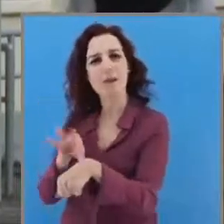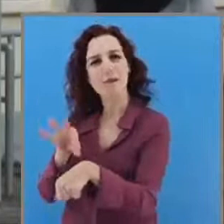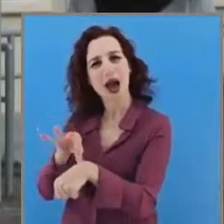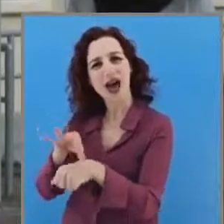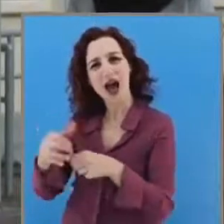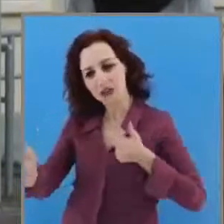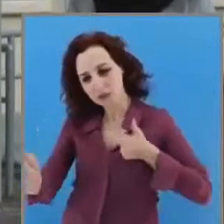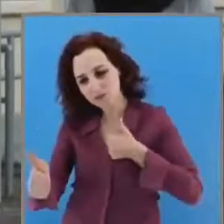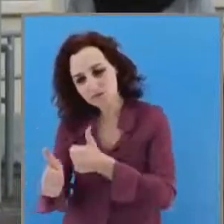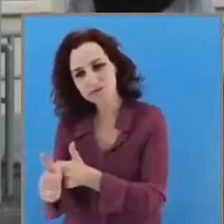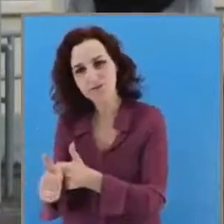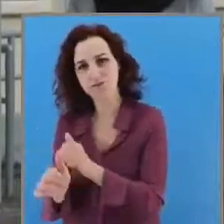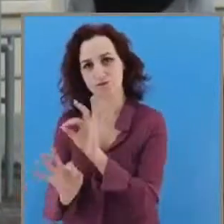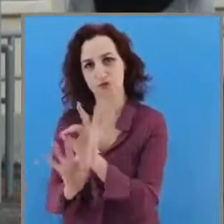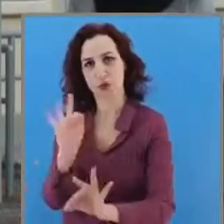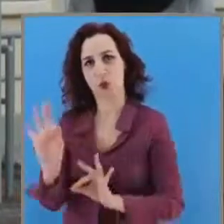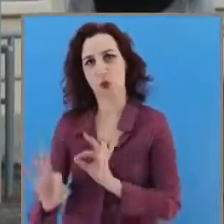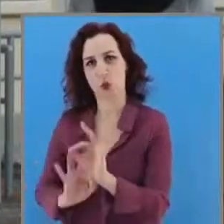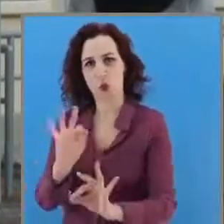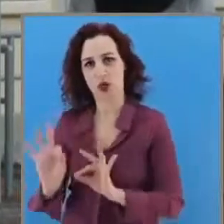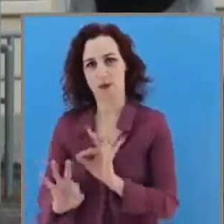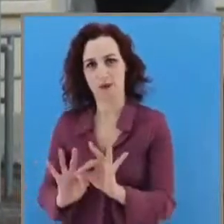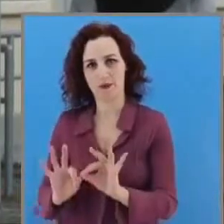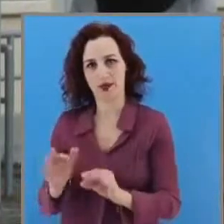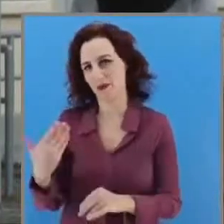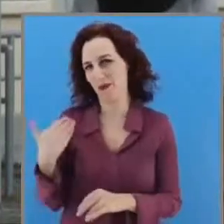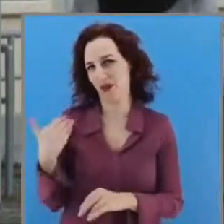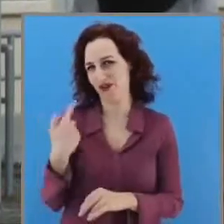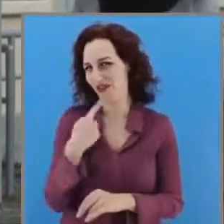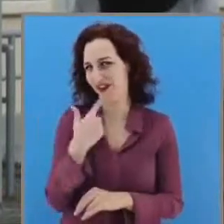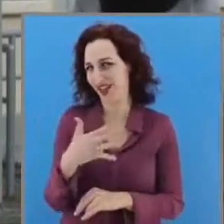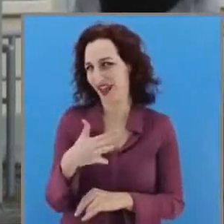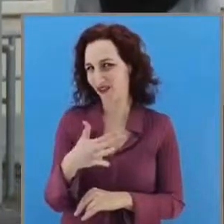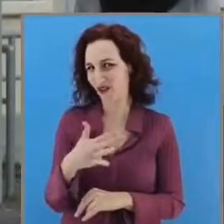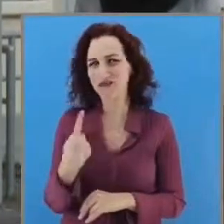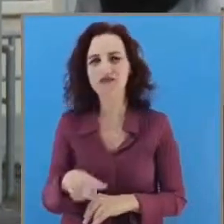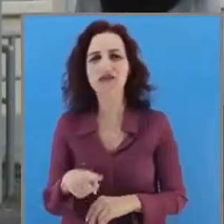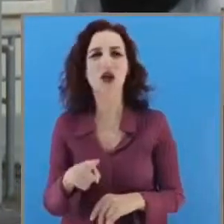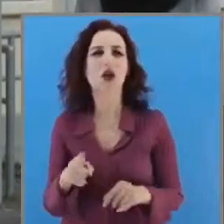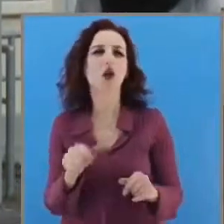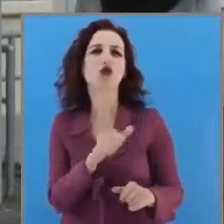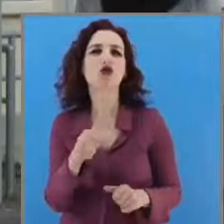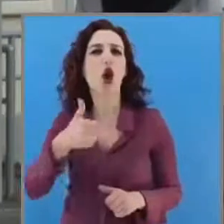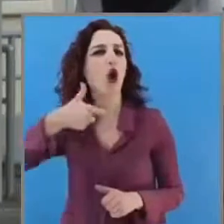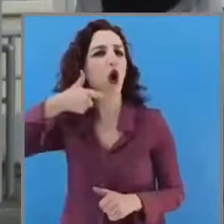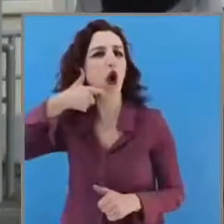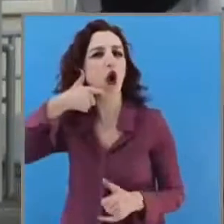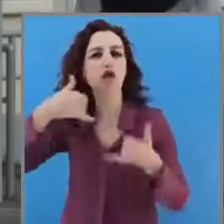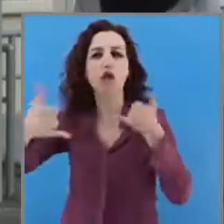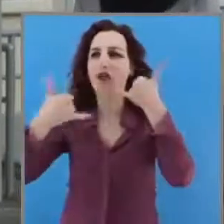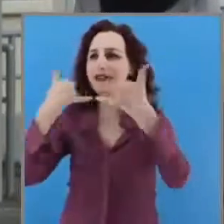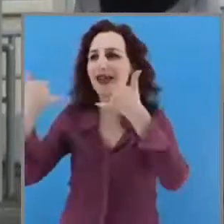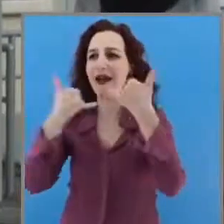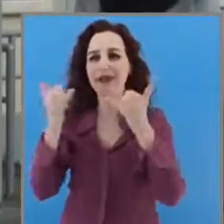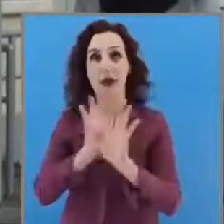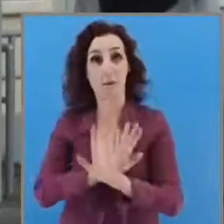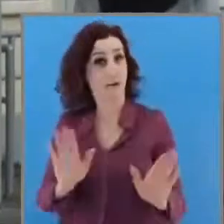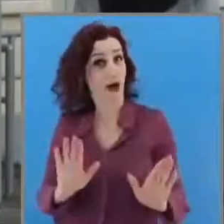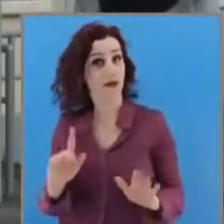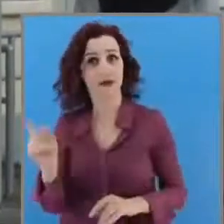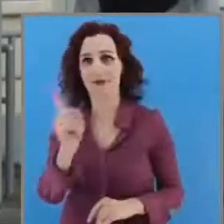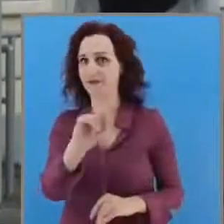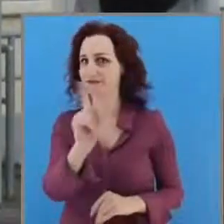come è stato detto prima di me, quindi semplicemente un call center. Gli operatori